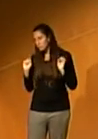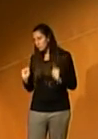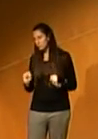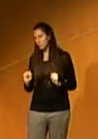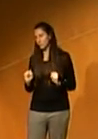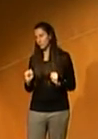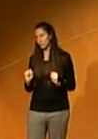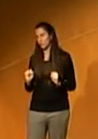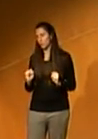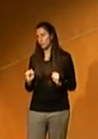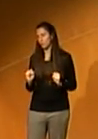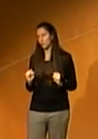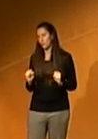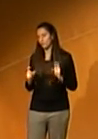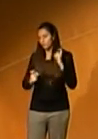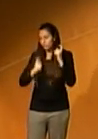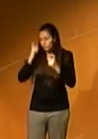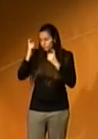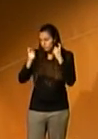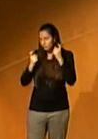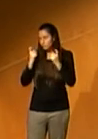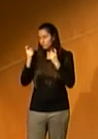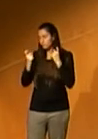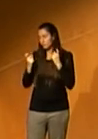on pourrait parler de